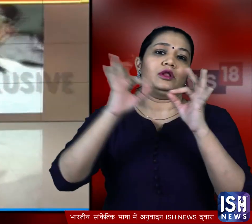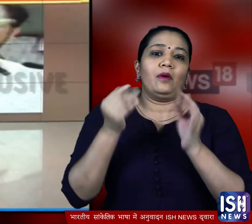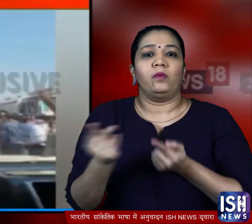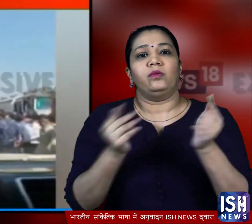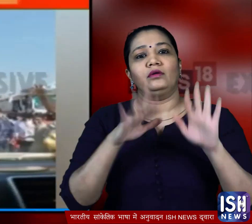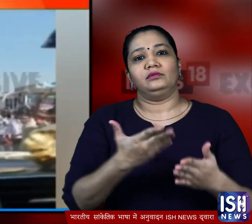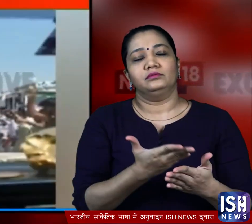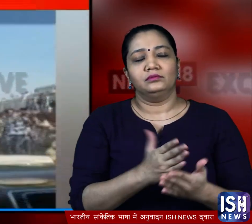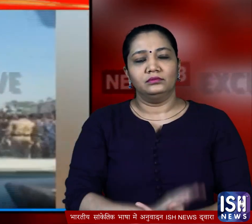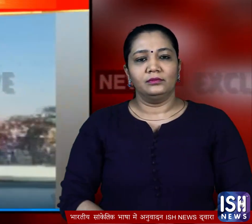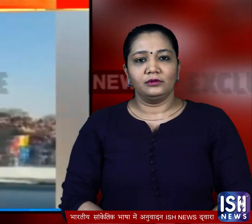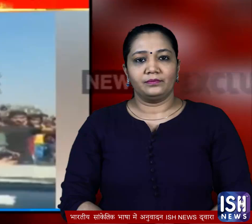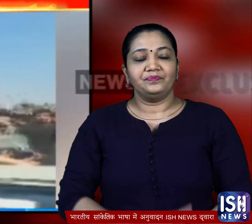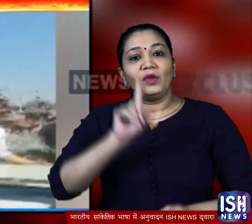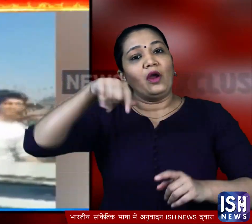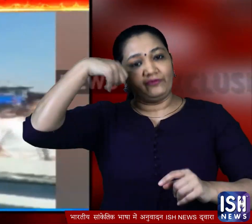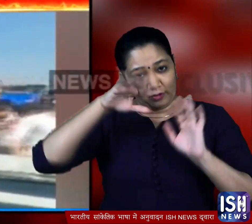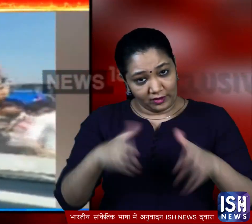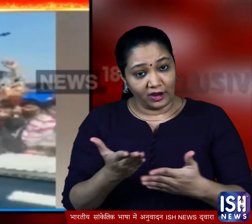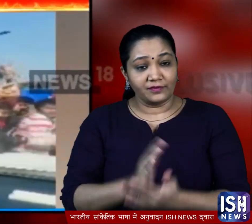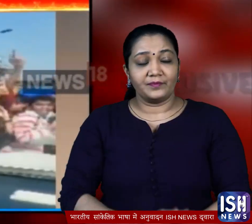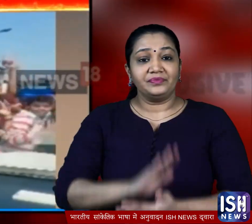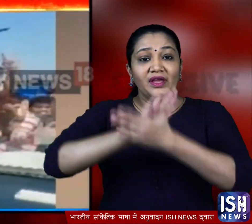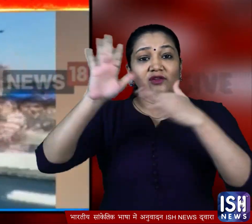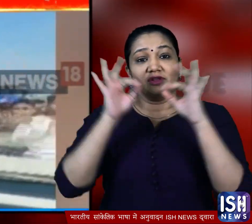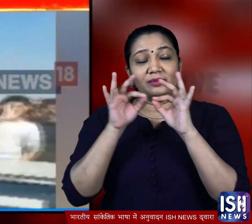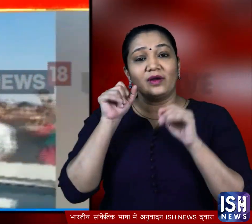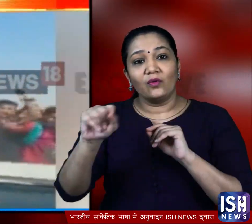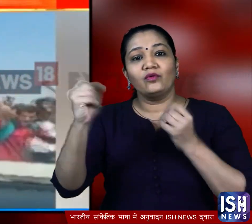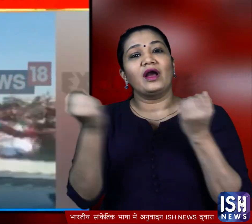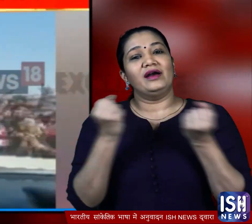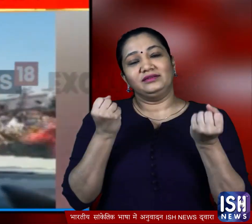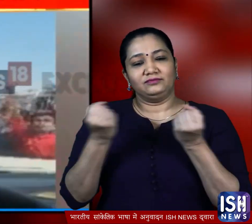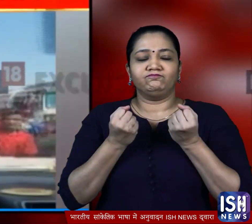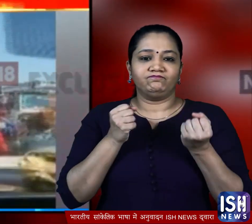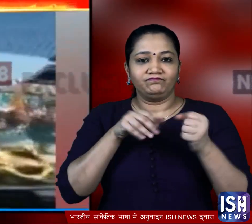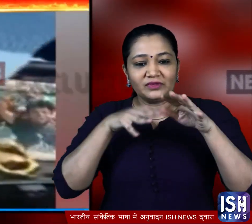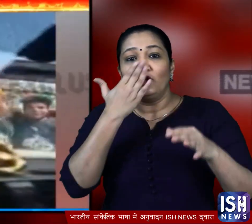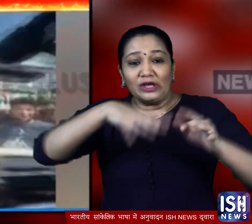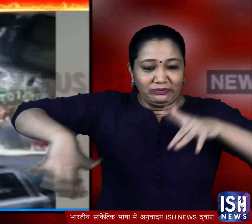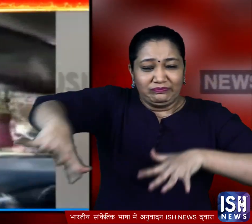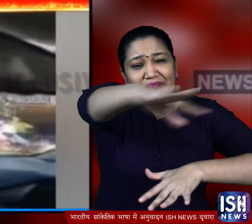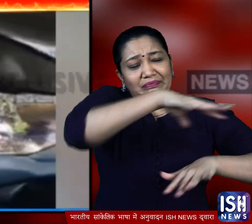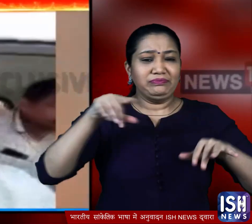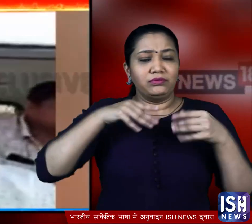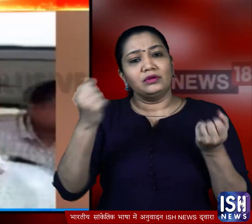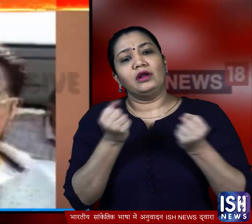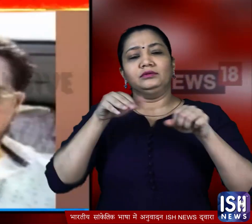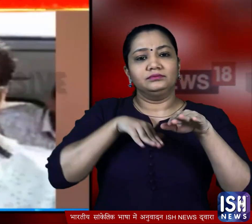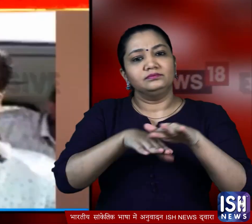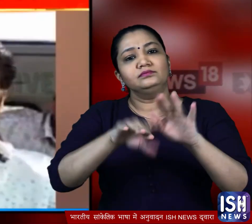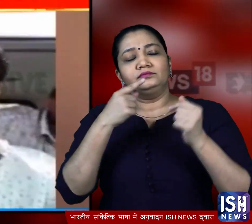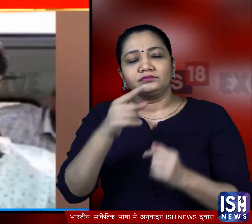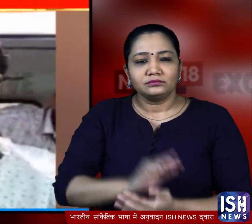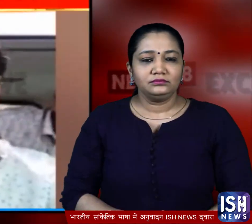थे, जिसका एक वीडियो भी सामने आया, जिसमें हिंदुस्तानी भाऊ की गाड़ी प्रदर्शनकारी छात्रों से घिरी नजर आई। गाड़ी के